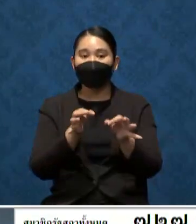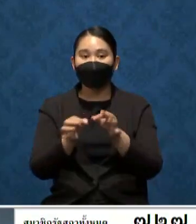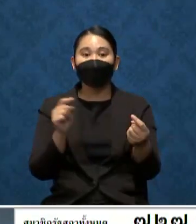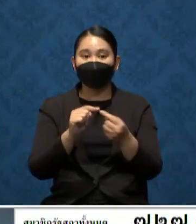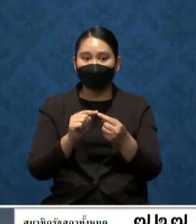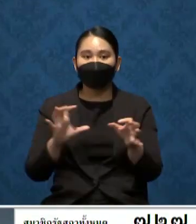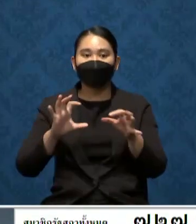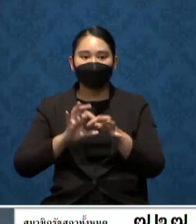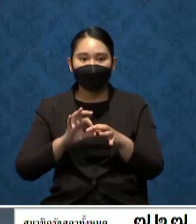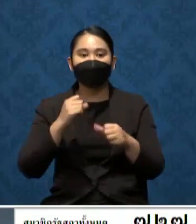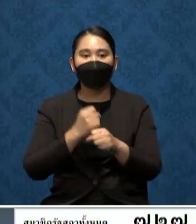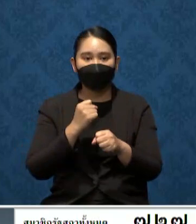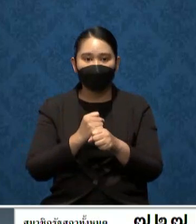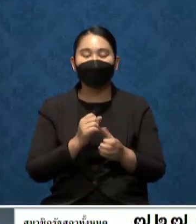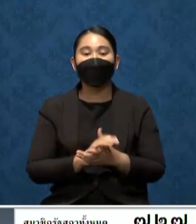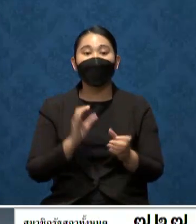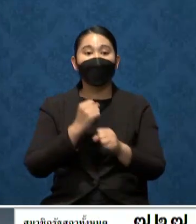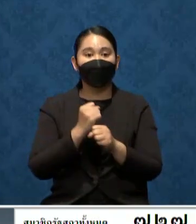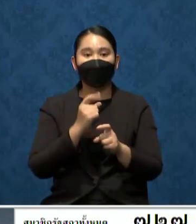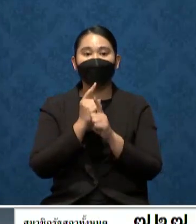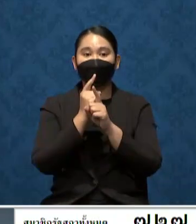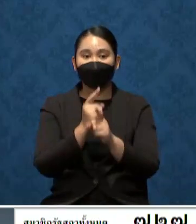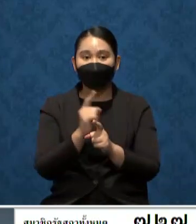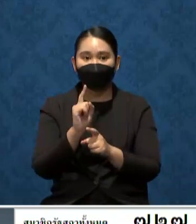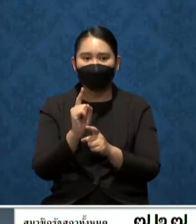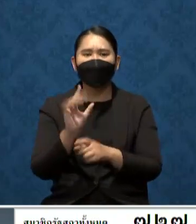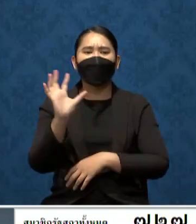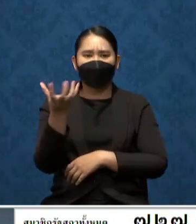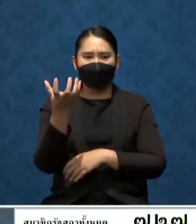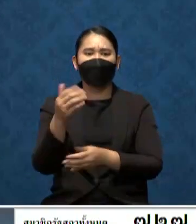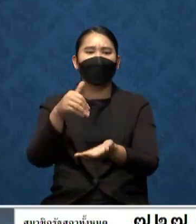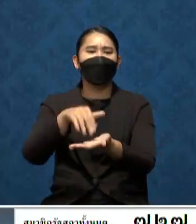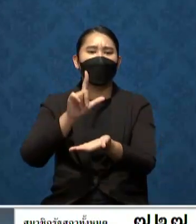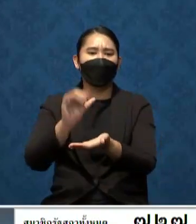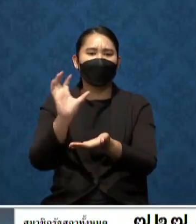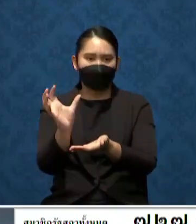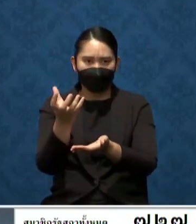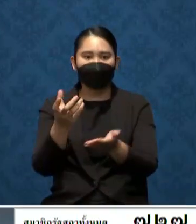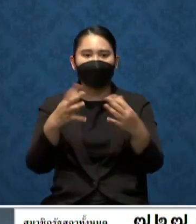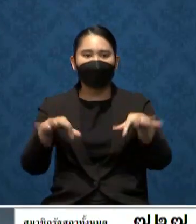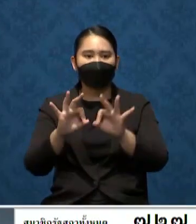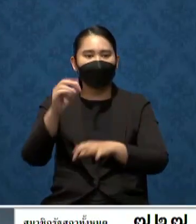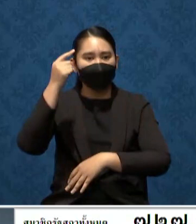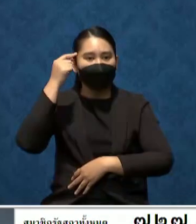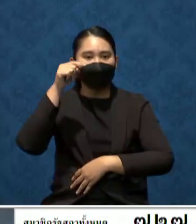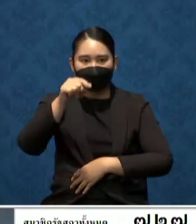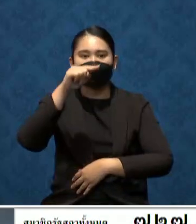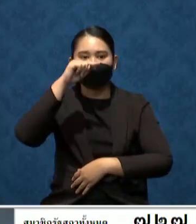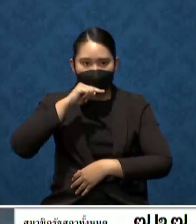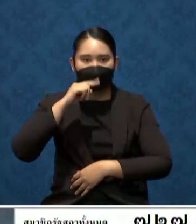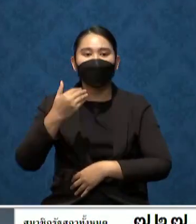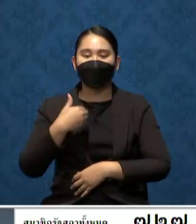แล้วก็ทำตามสิ่งที่เป็นสากลนะครับแต่อย่างไรก็ตามนั้นต้องคำนึงถึงบริบท